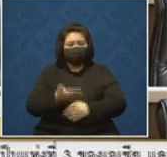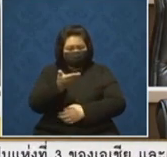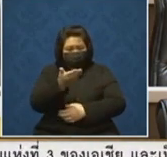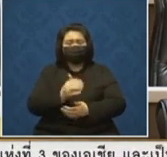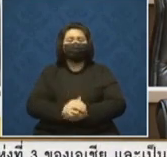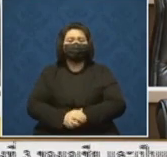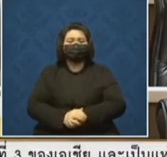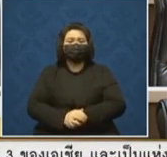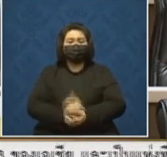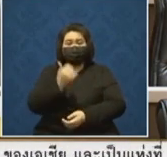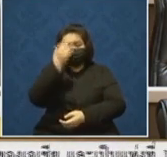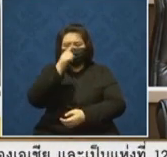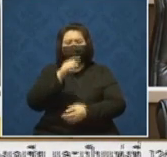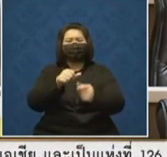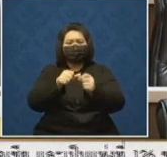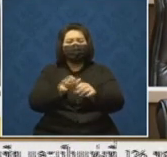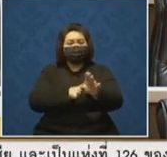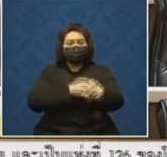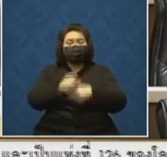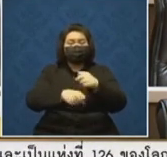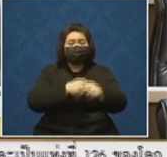าเหมือนคนบ้าไม้ถือใยบัวหูตามัว